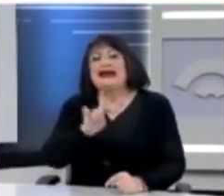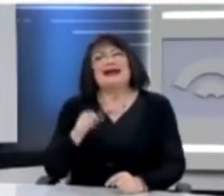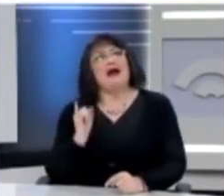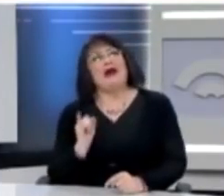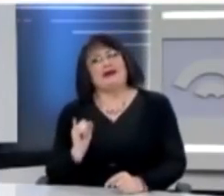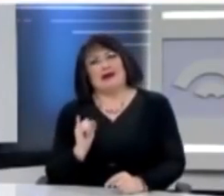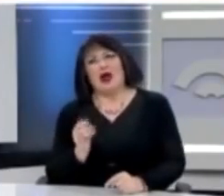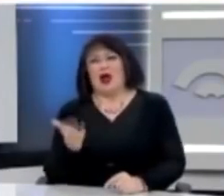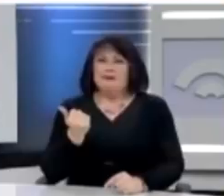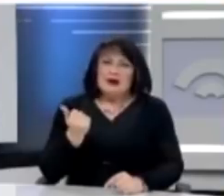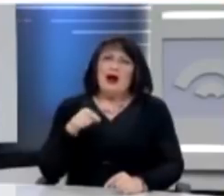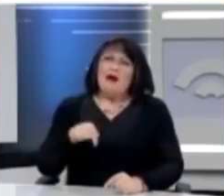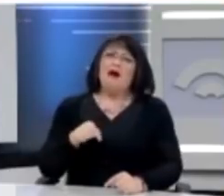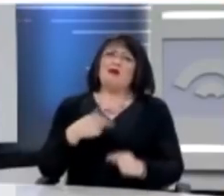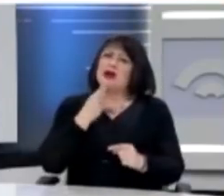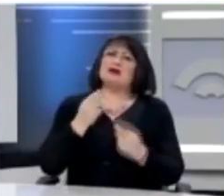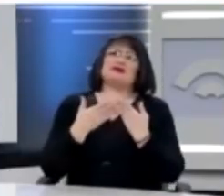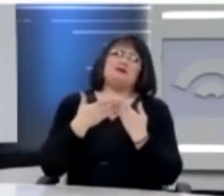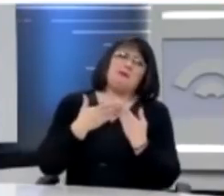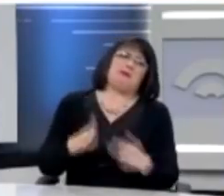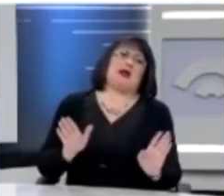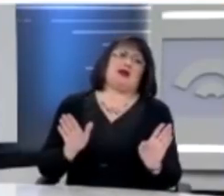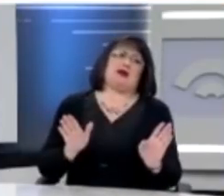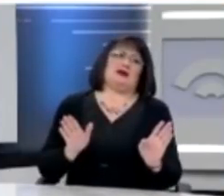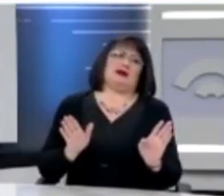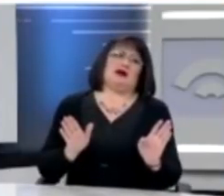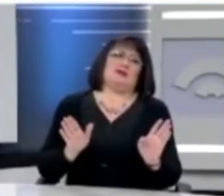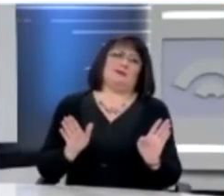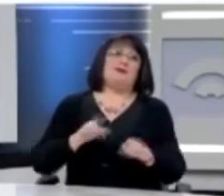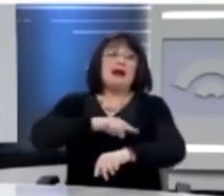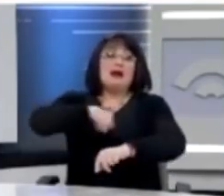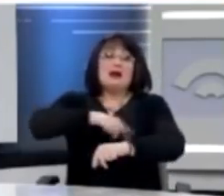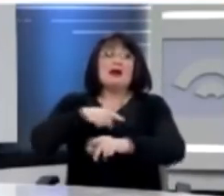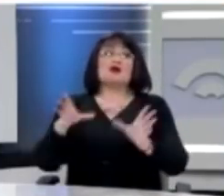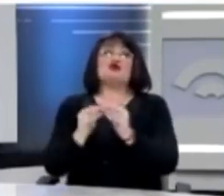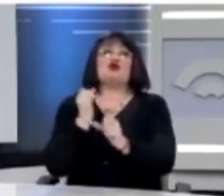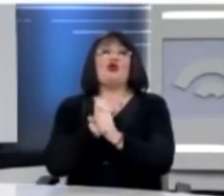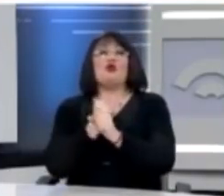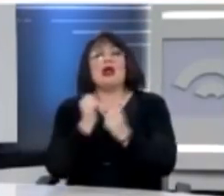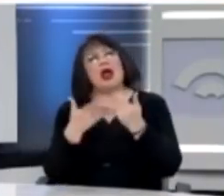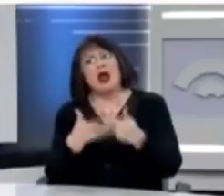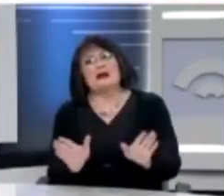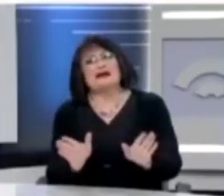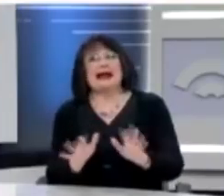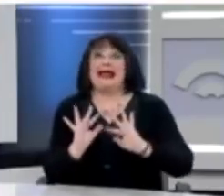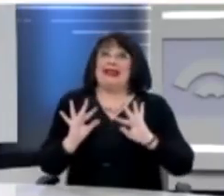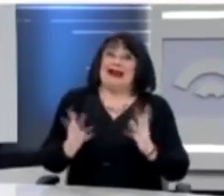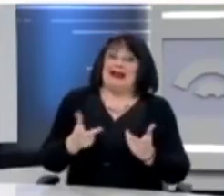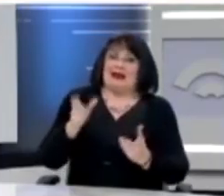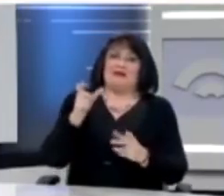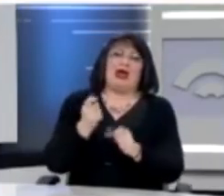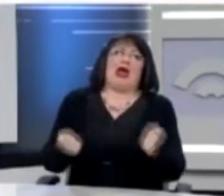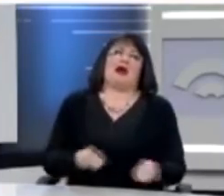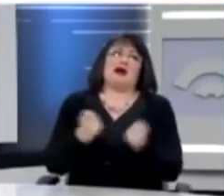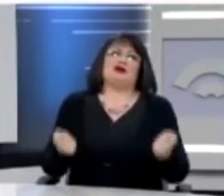αργία, αλλά απελευθερώνουν συνολικά τον εργάσιμο χρόνο. Δηλαδή, να είναι ο